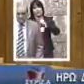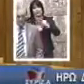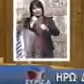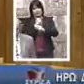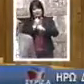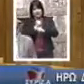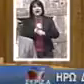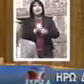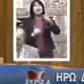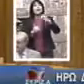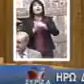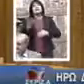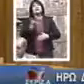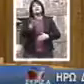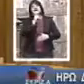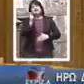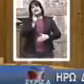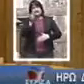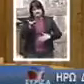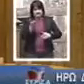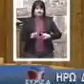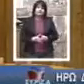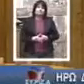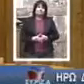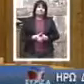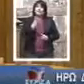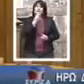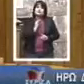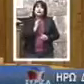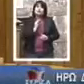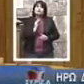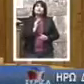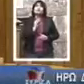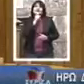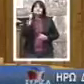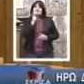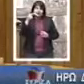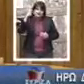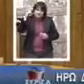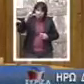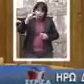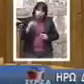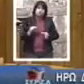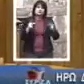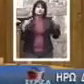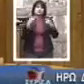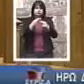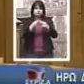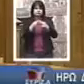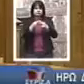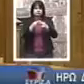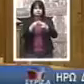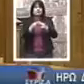όρια ηλικίας συνταξιοδότησης. Το διανεμητικό σύστημα των συντάξεων συρρυκνώνεται και ταυτόχρονα καταργείται η τριμερής χρηματοδότηση στην